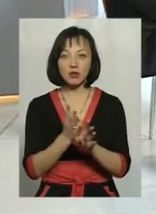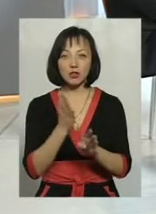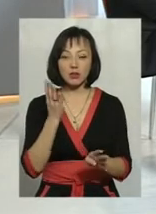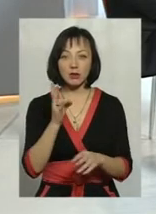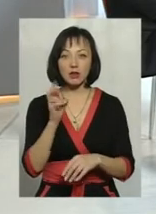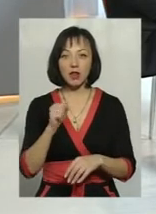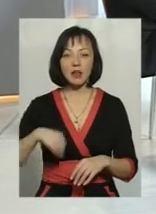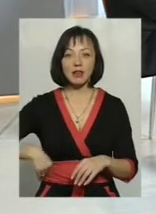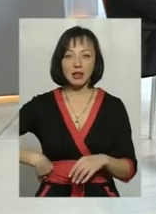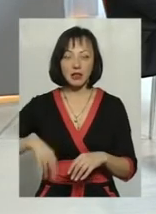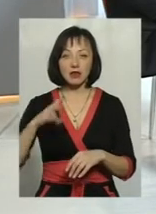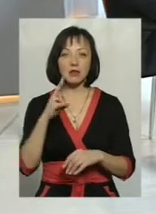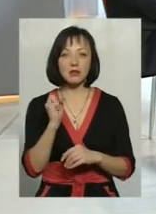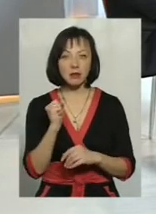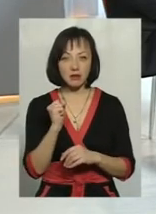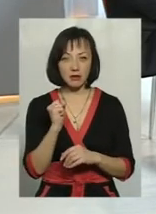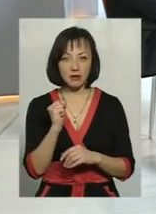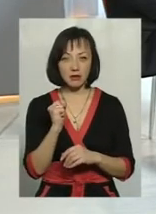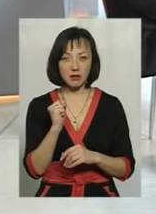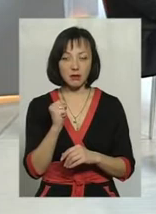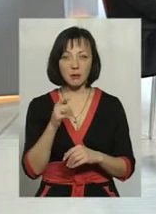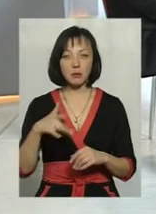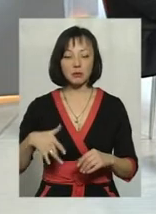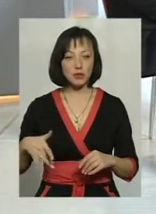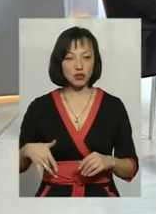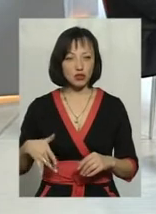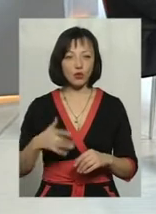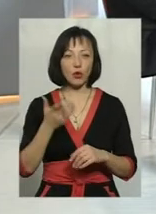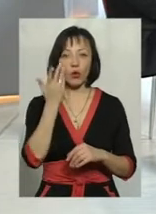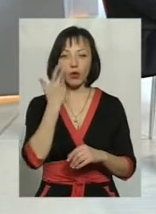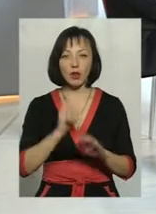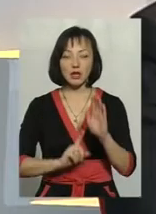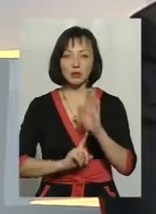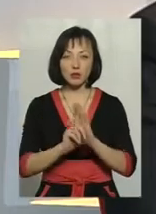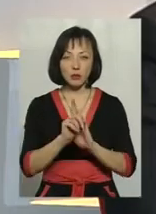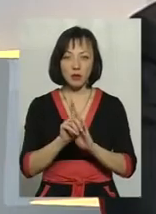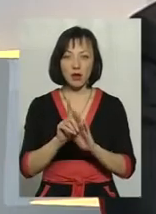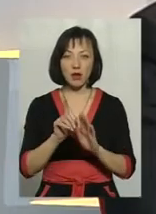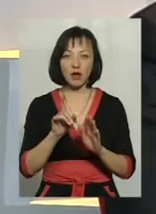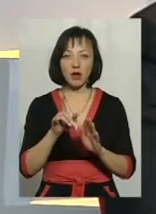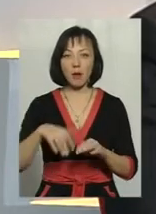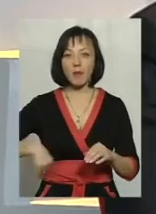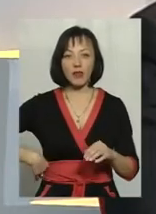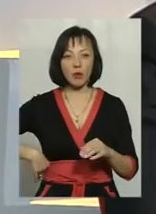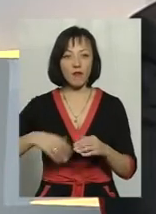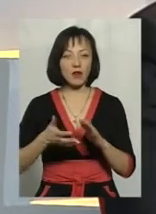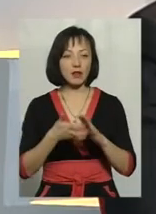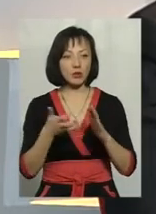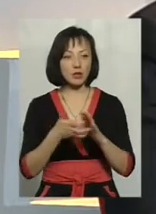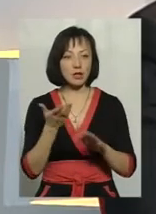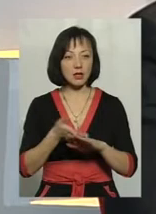токсично на нирки, впливають на печінку. І коли наступає наслідок дії ниркова недостатність, їй дуже